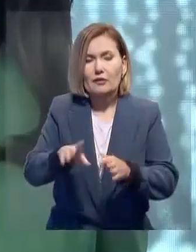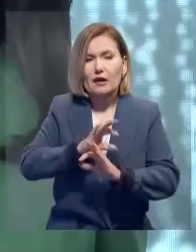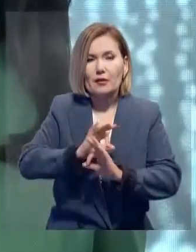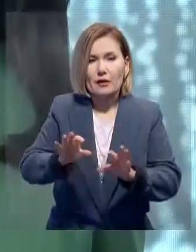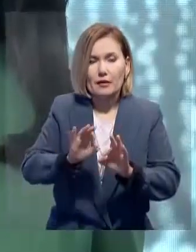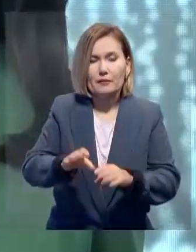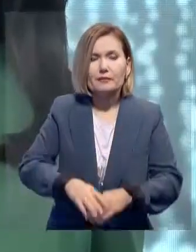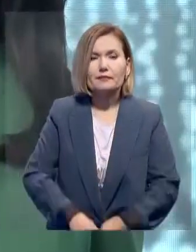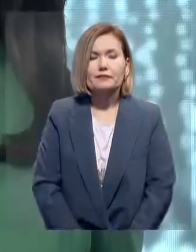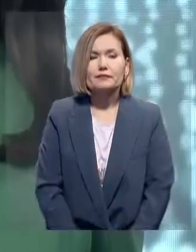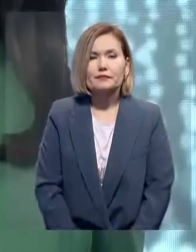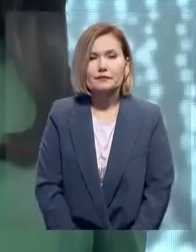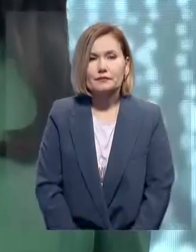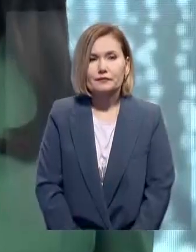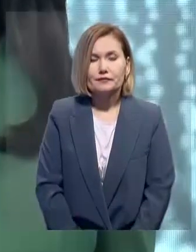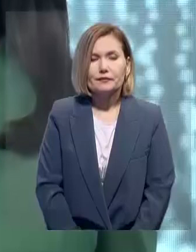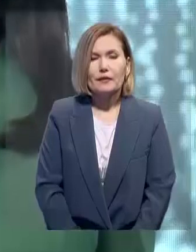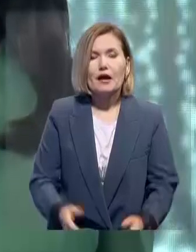білсек. Бақыт, сөз кезегі өзіңізде.